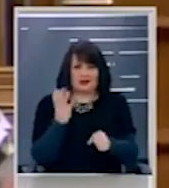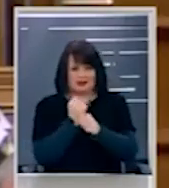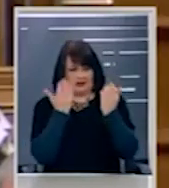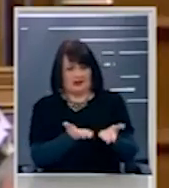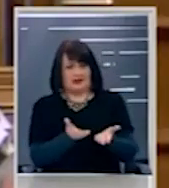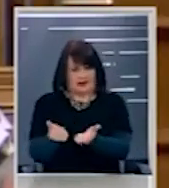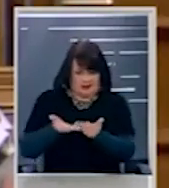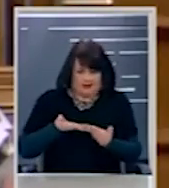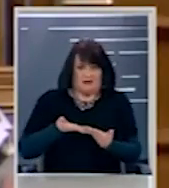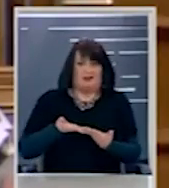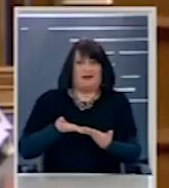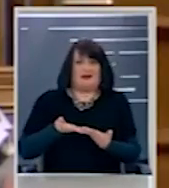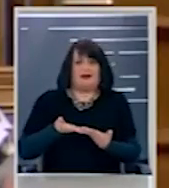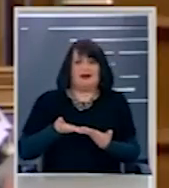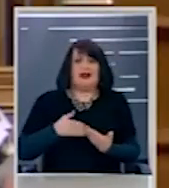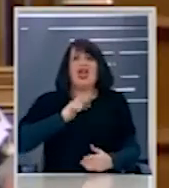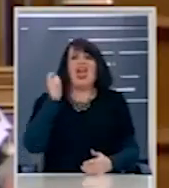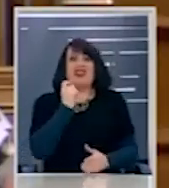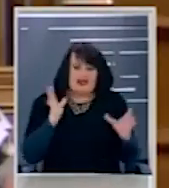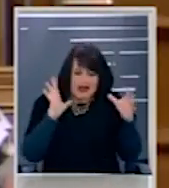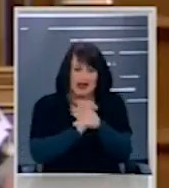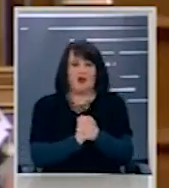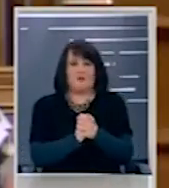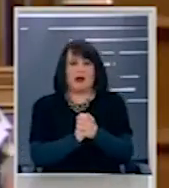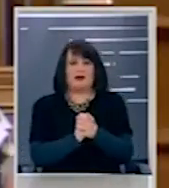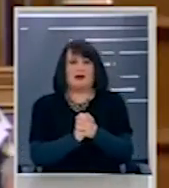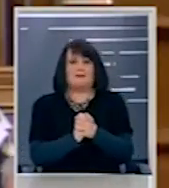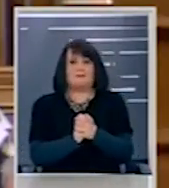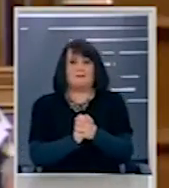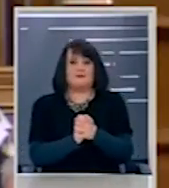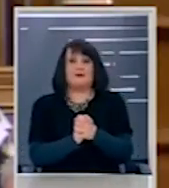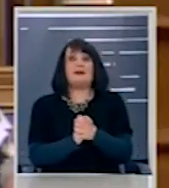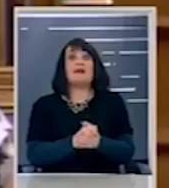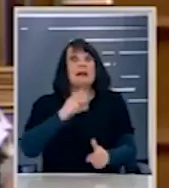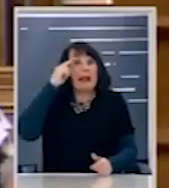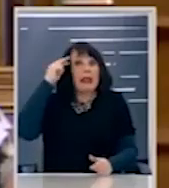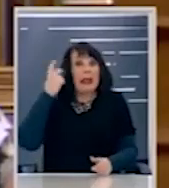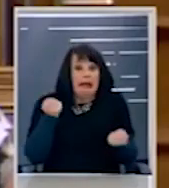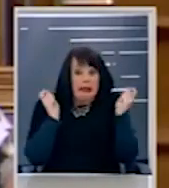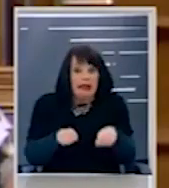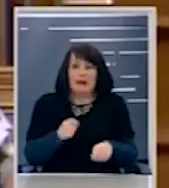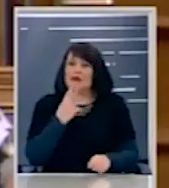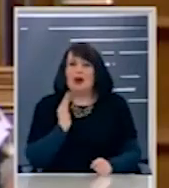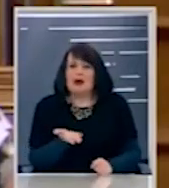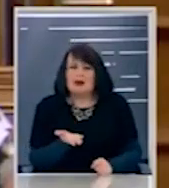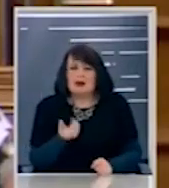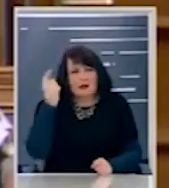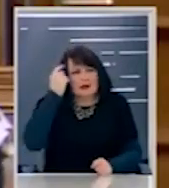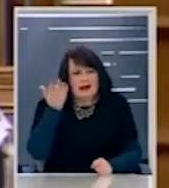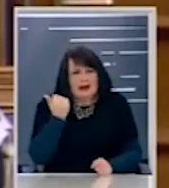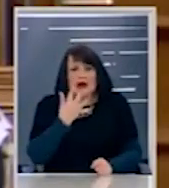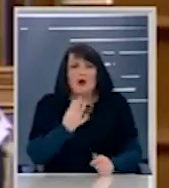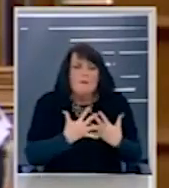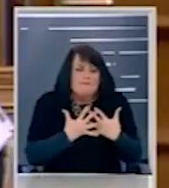επειδή τους στηρίξαμε και διαμορφώσαμε ένα εθνικό μέτωπο. Αλλά ούτε αυτή τη στοιχειώδη ευφυΐα, γιατί κύριε Λεβέντη, διότι το